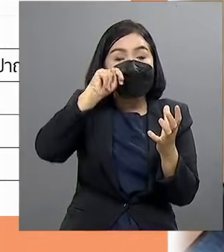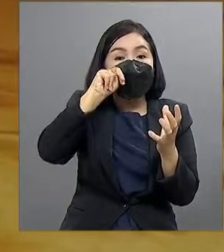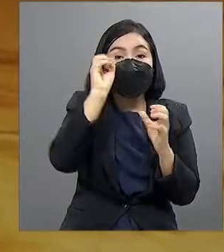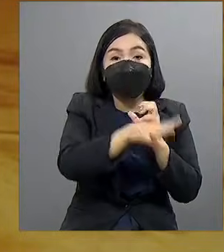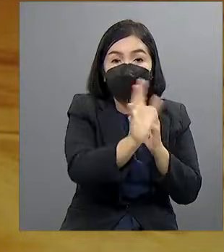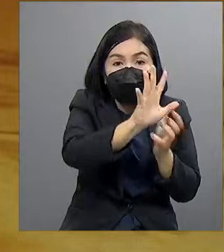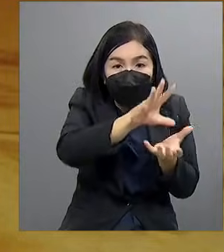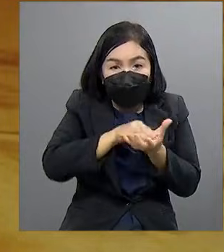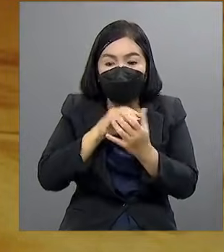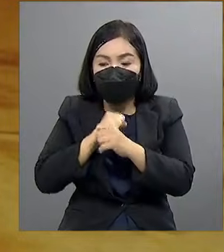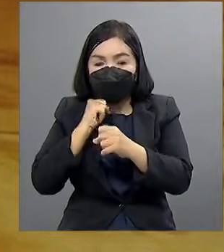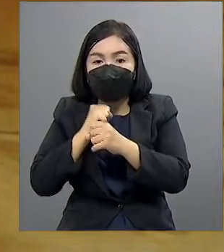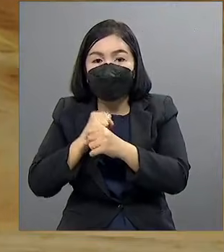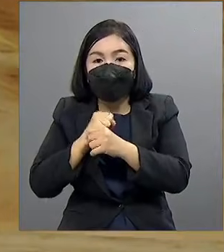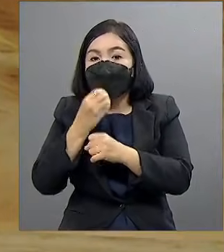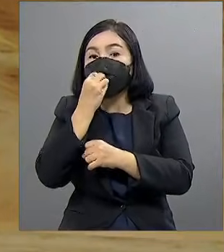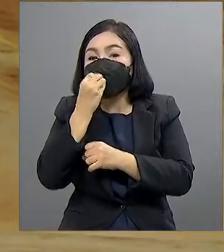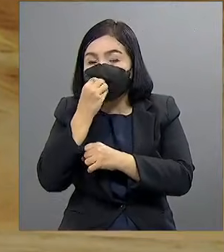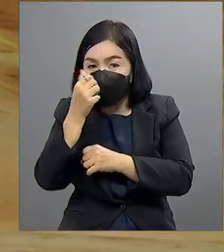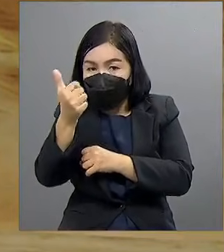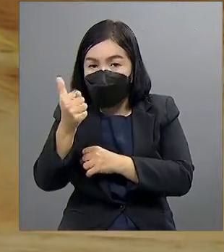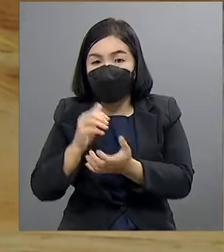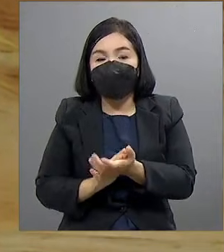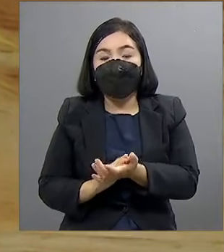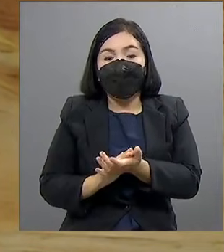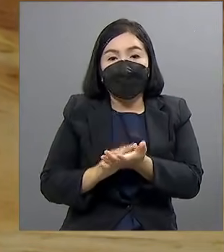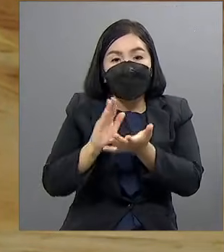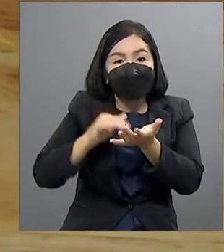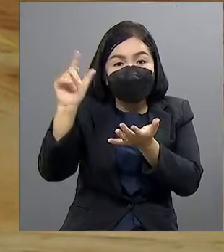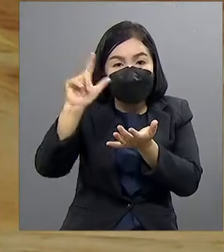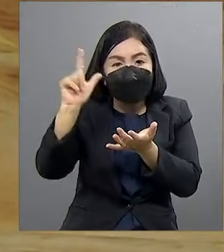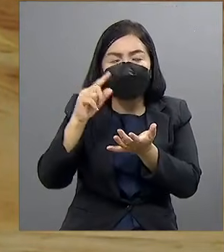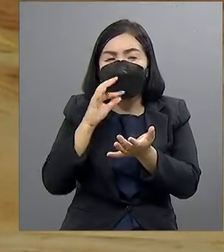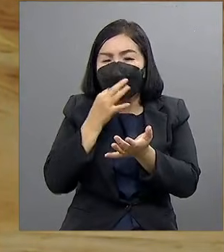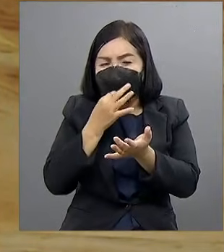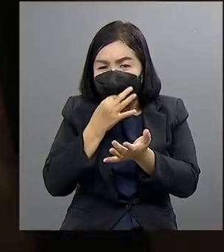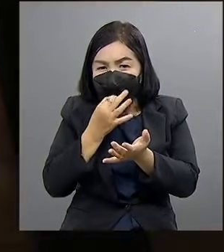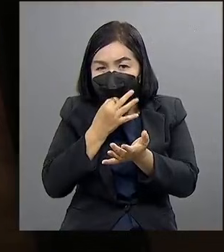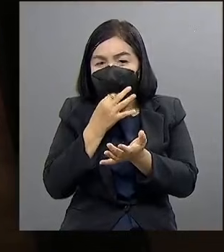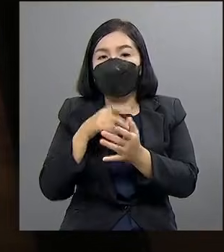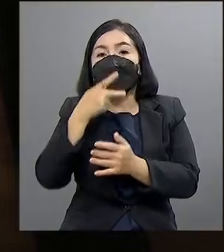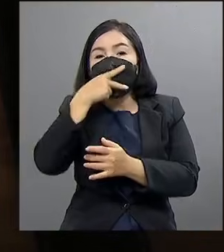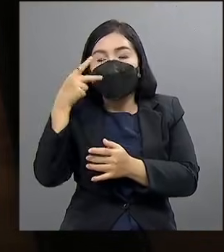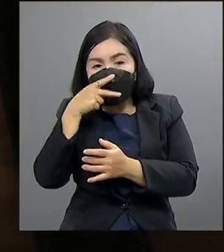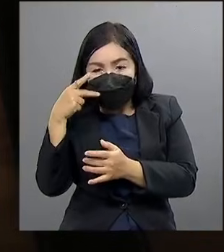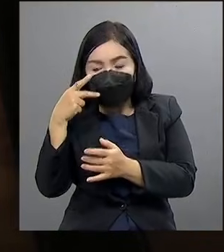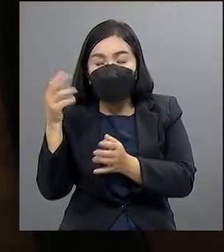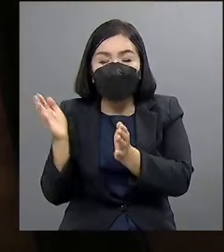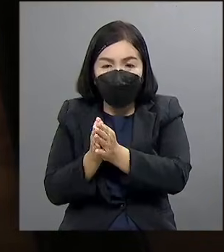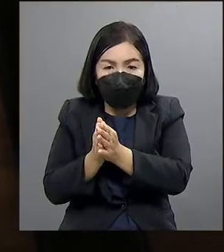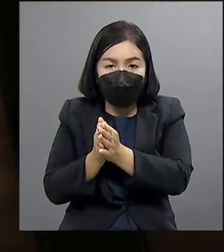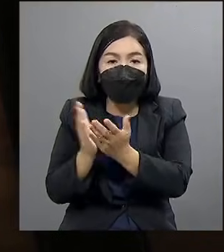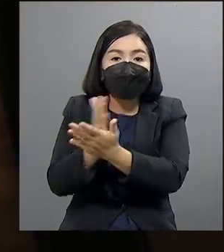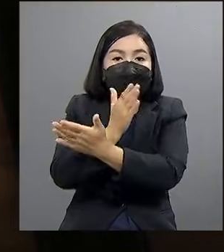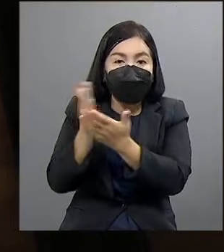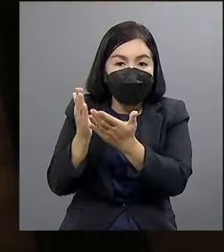นะครับก็จะมีเนยเค็มน้ำตาลทรายนี้จะเป็น2ส่วนนะครับส่วนหนึ่งผสมในเนื้อคุกกี้อีกส่วนหนึ่งสำหรับน